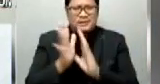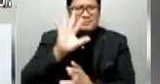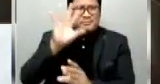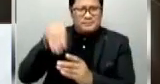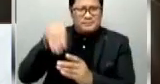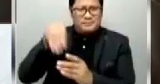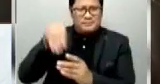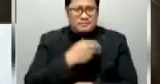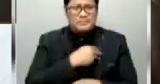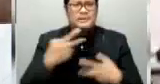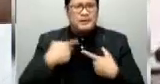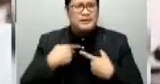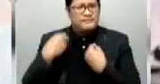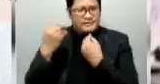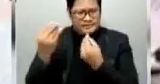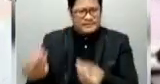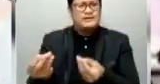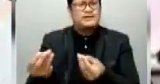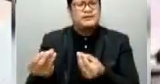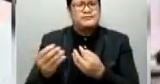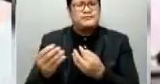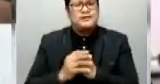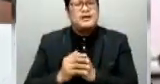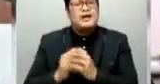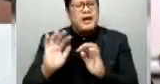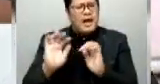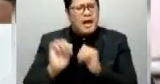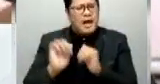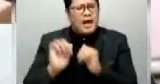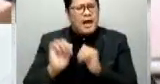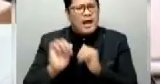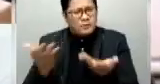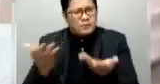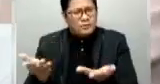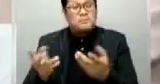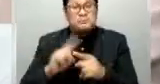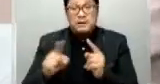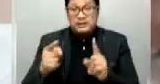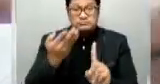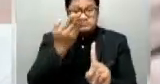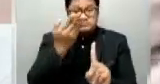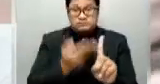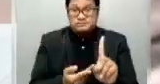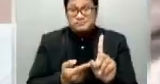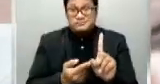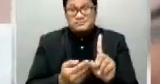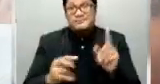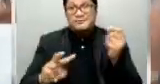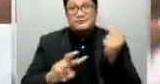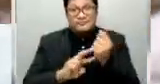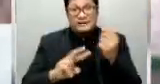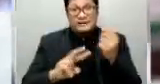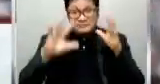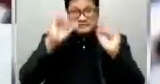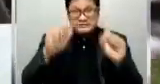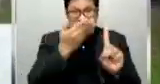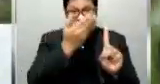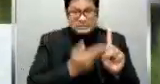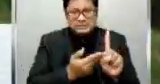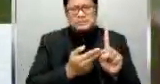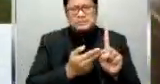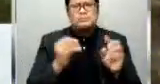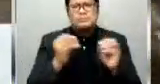portfolio, housing. Pero nag-decision si VP na mas importante sa kanya yung papel na